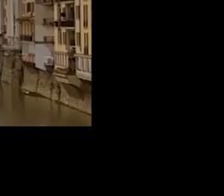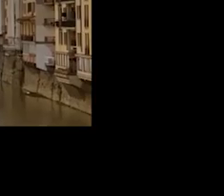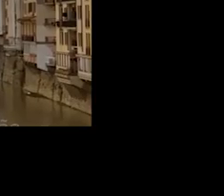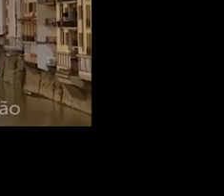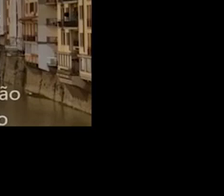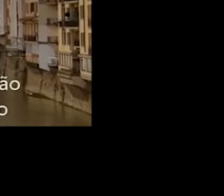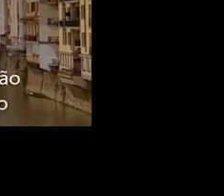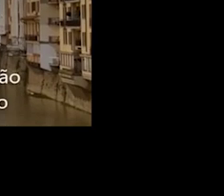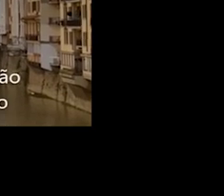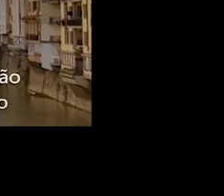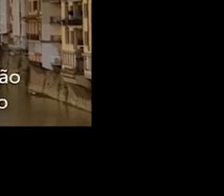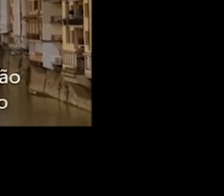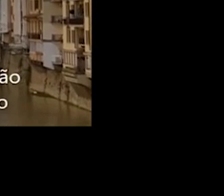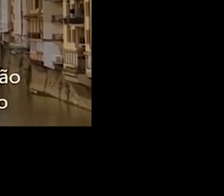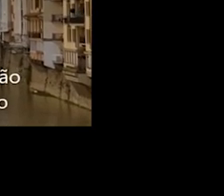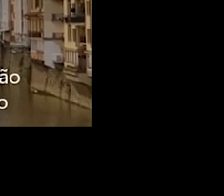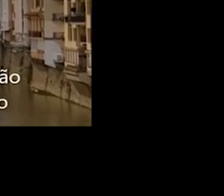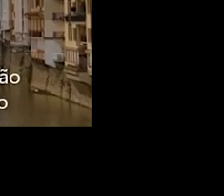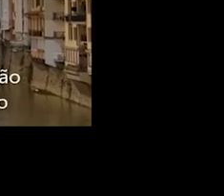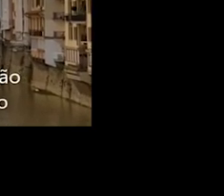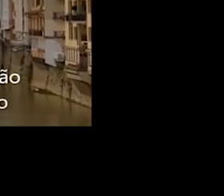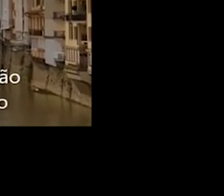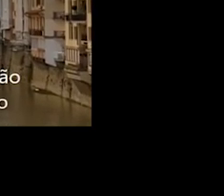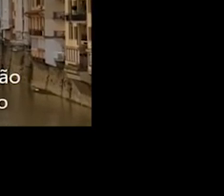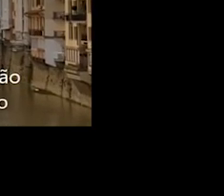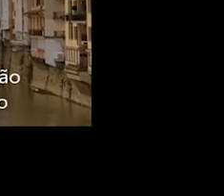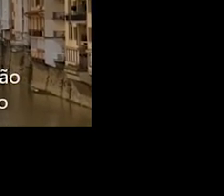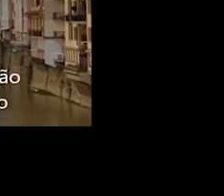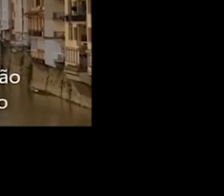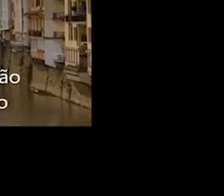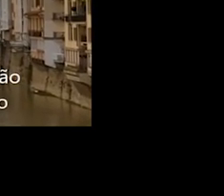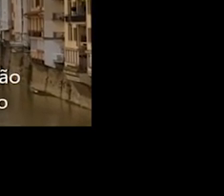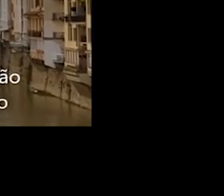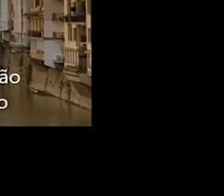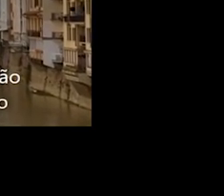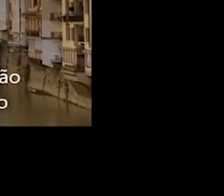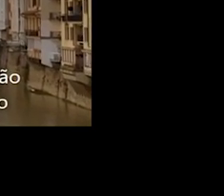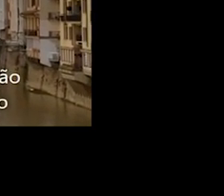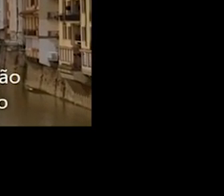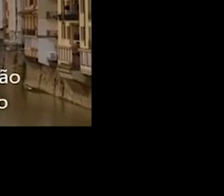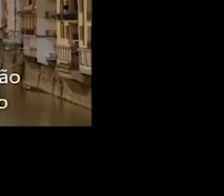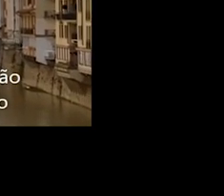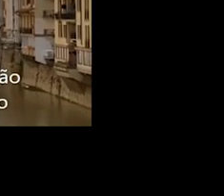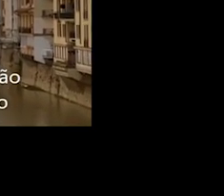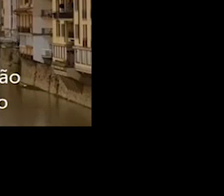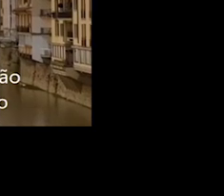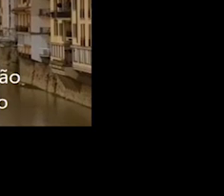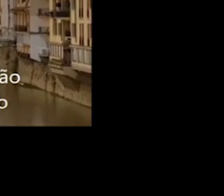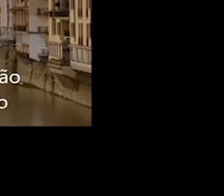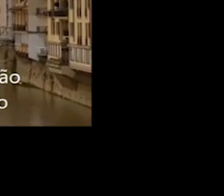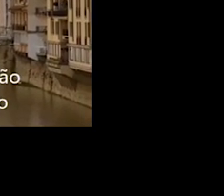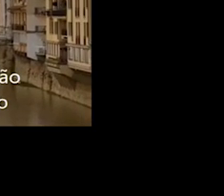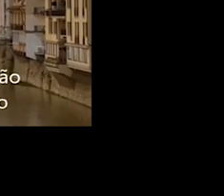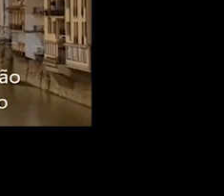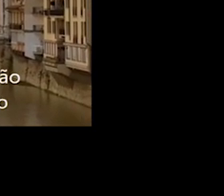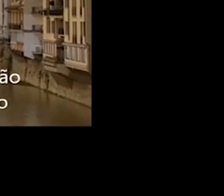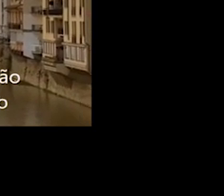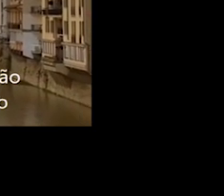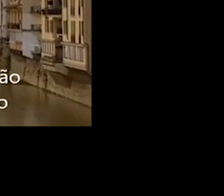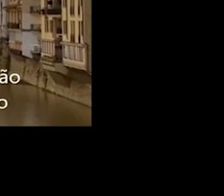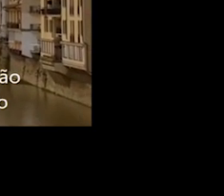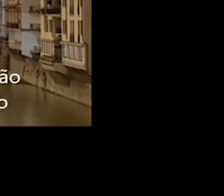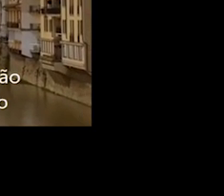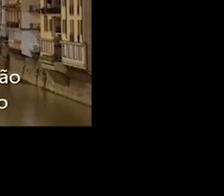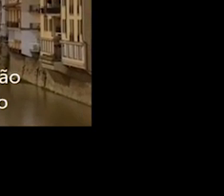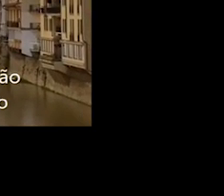differenze. Attraverso la lettura di testi in italiano oppure la partecipazione agli eventi, quali la Settimana